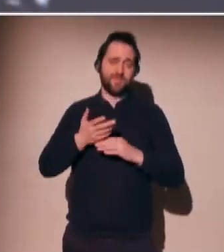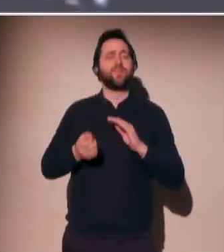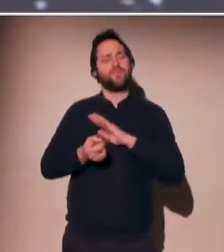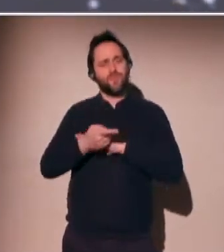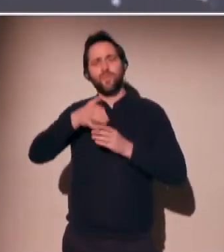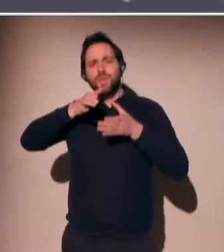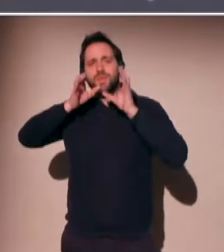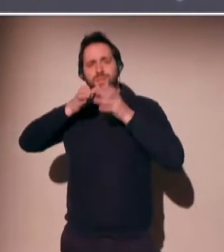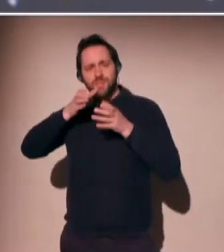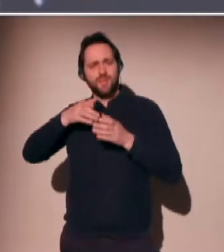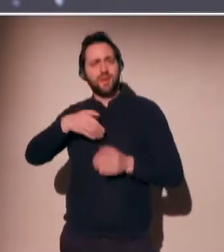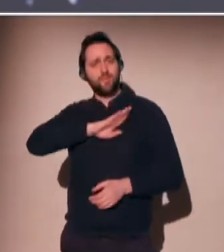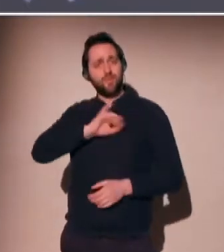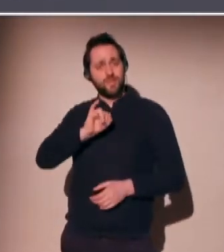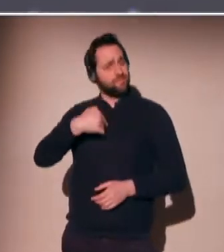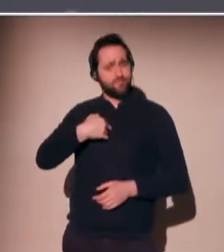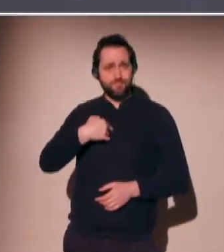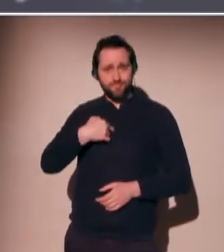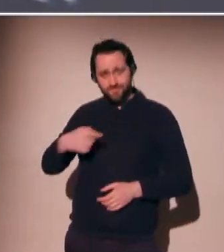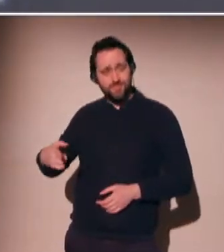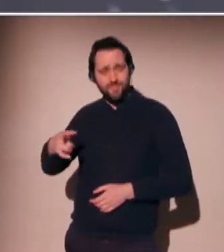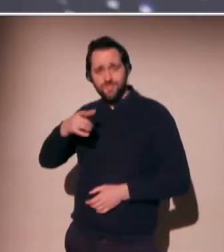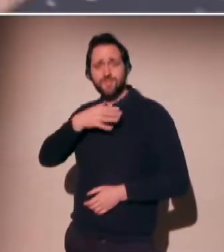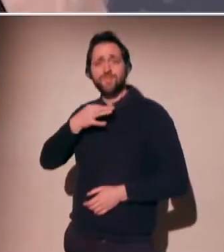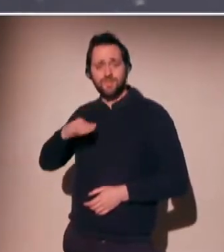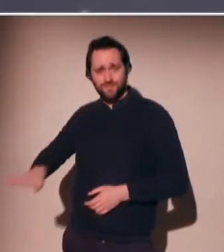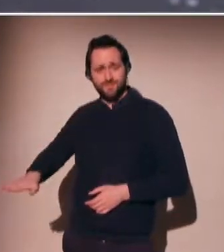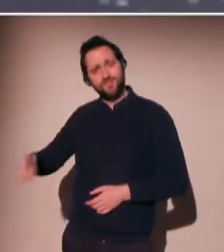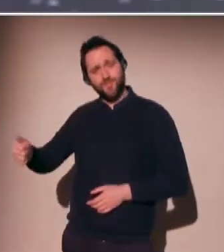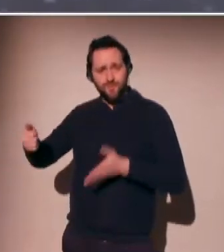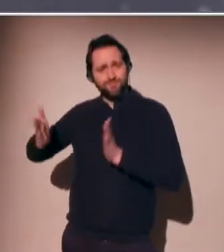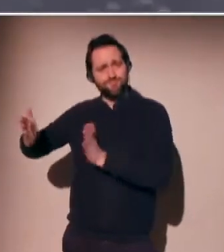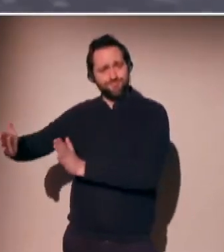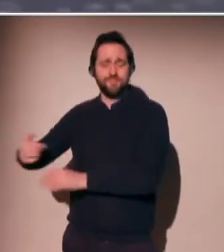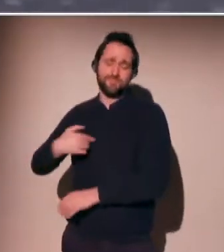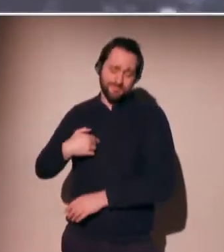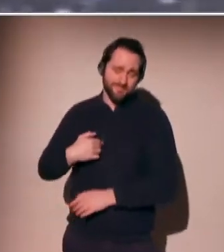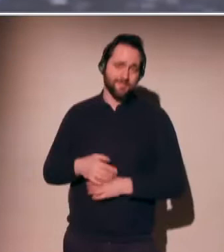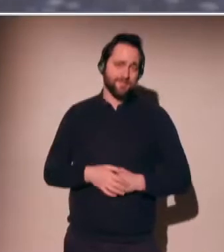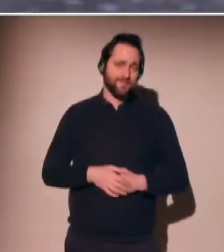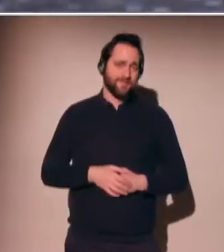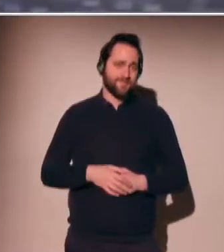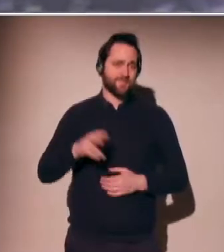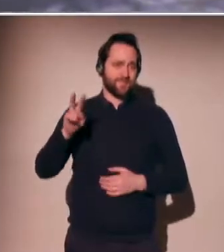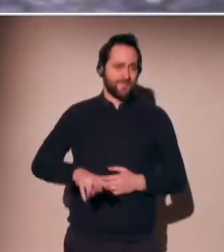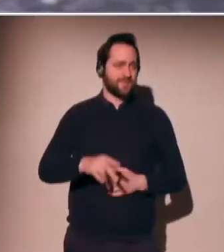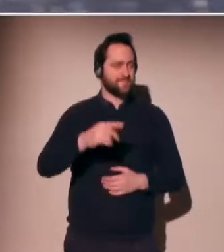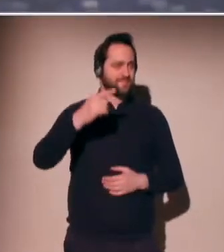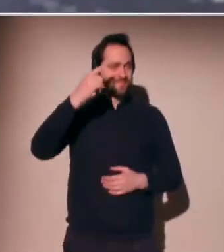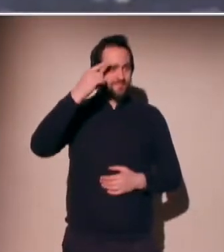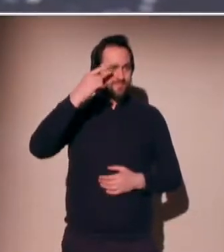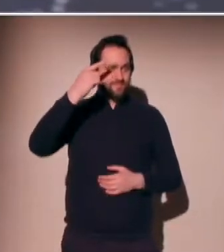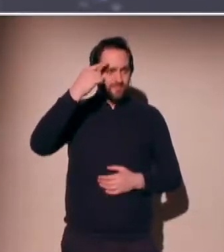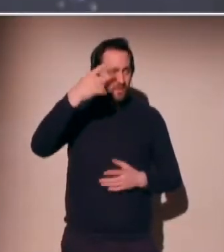Facebook décide d'optimiser son système pour obtenir des bénéfices, il ne suit